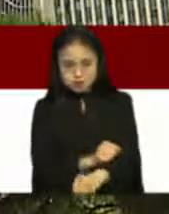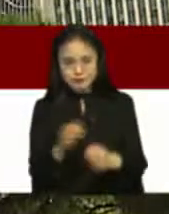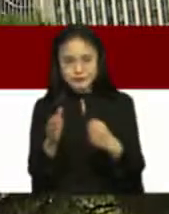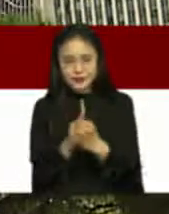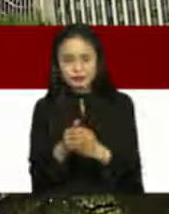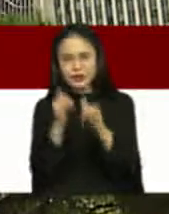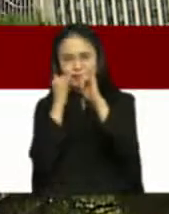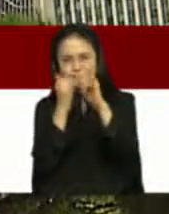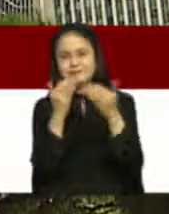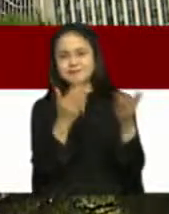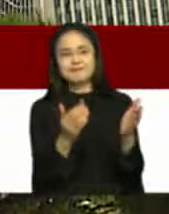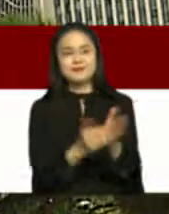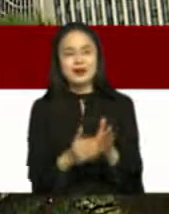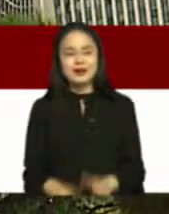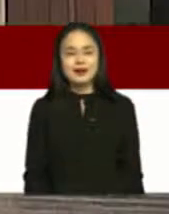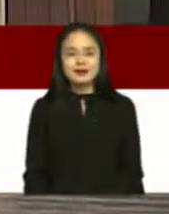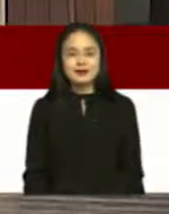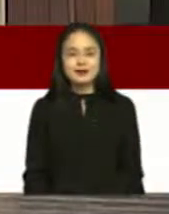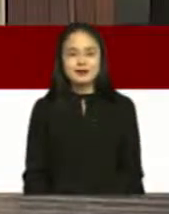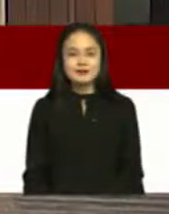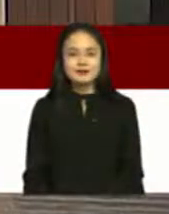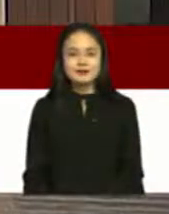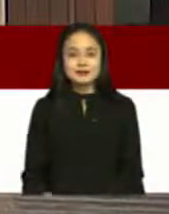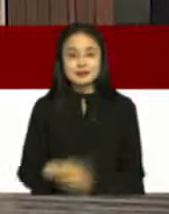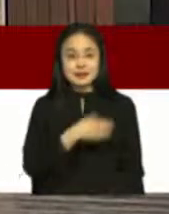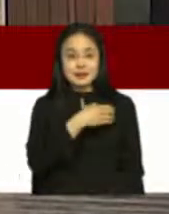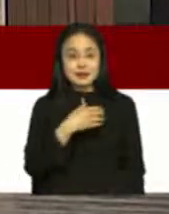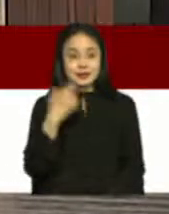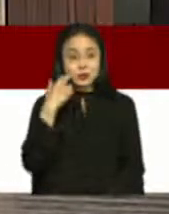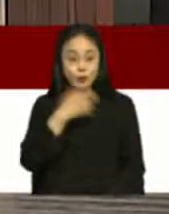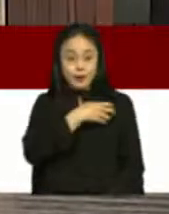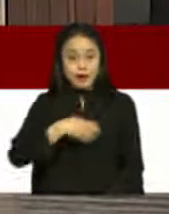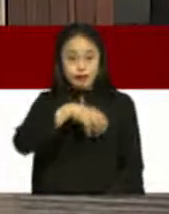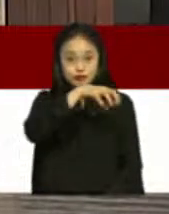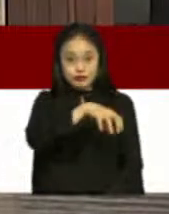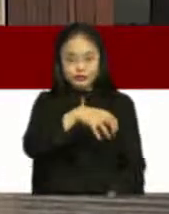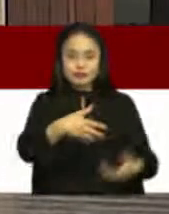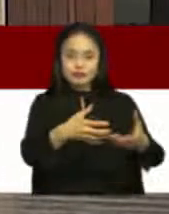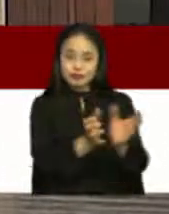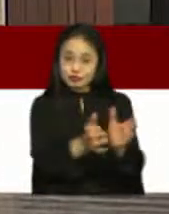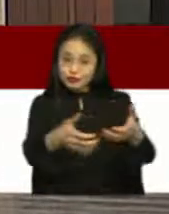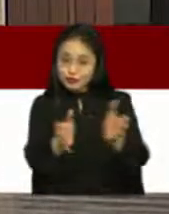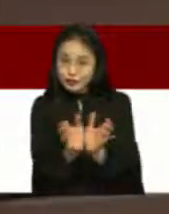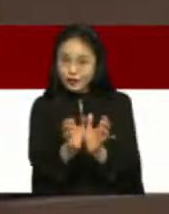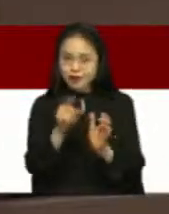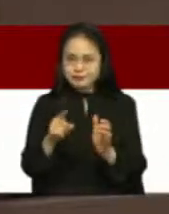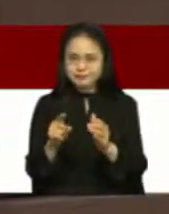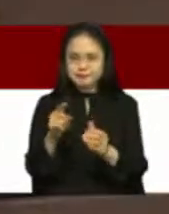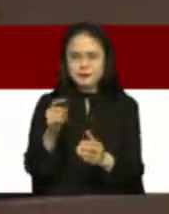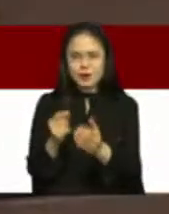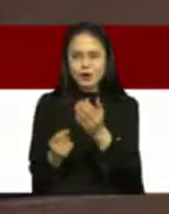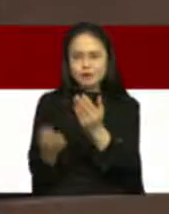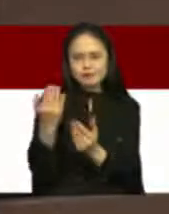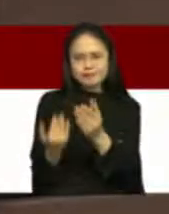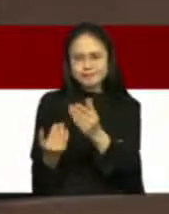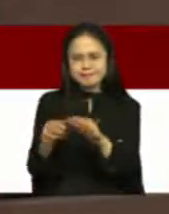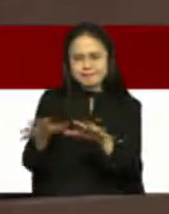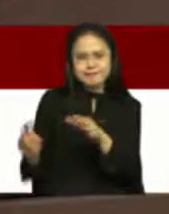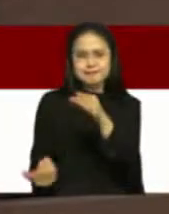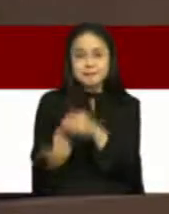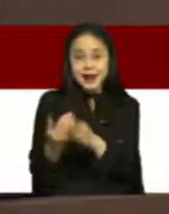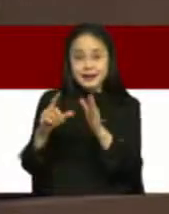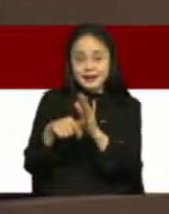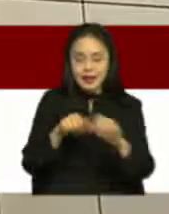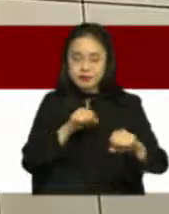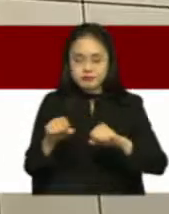송파구는 재난관리 에 대한 개인 역량과 부서 역량 부문 등에서 높은 점수를 받은 것으로 전해졌습니다 올해로 3년